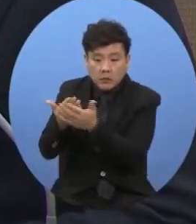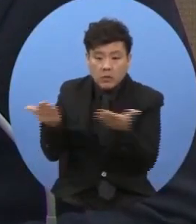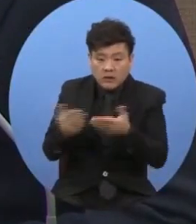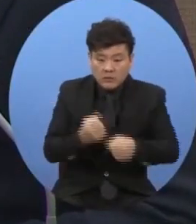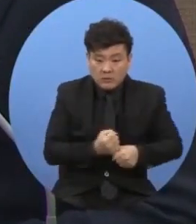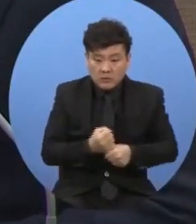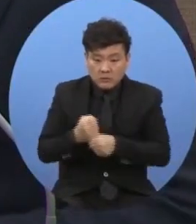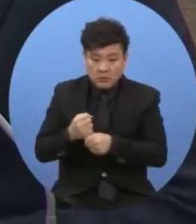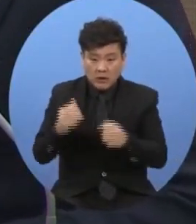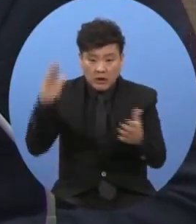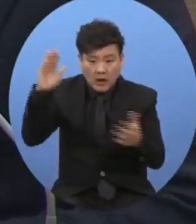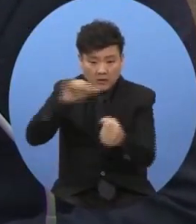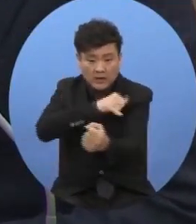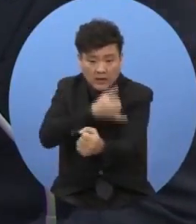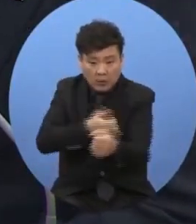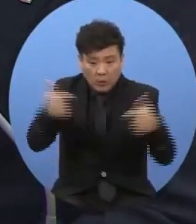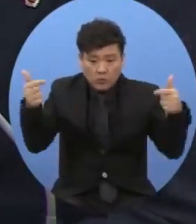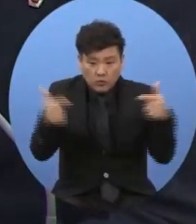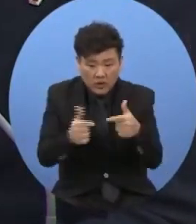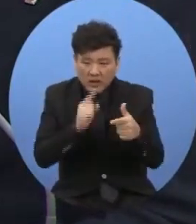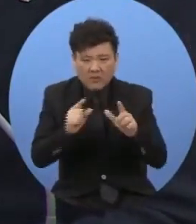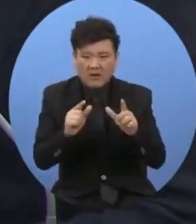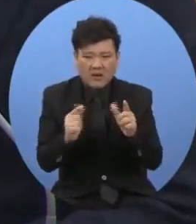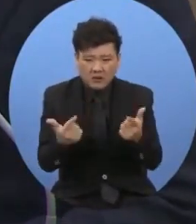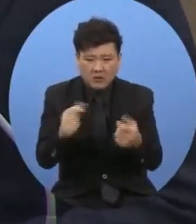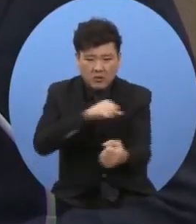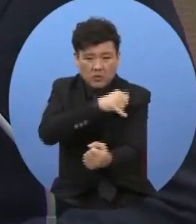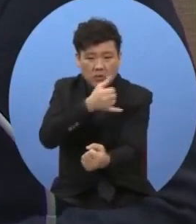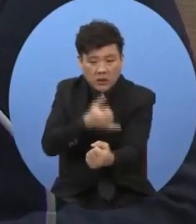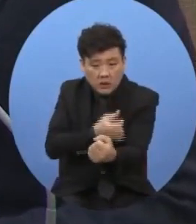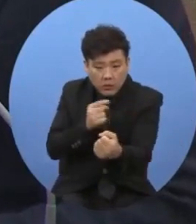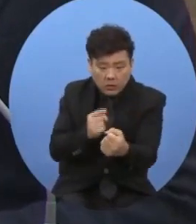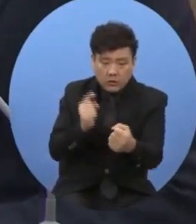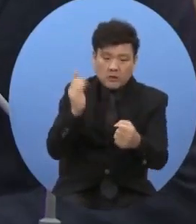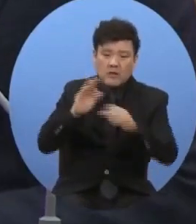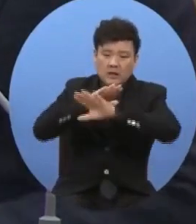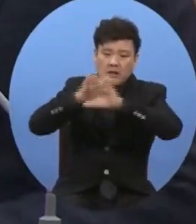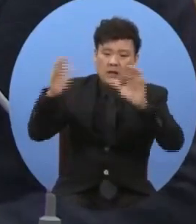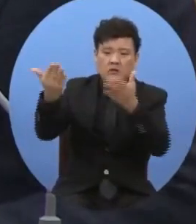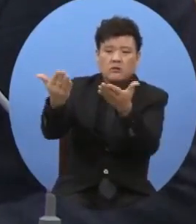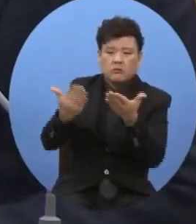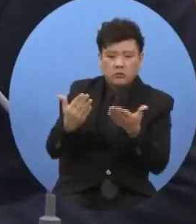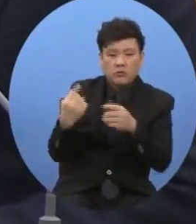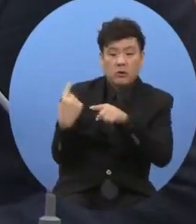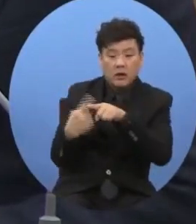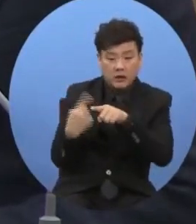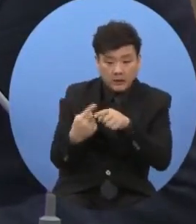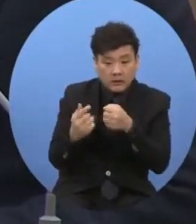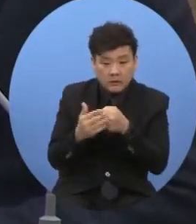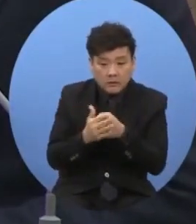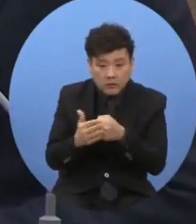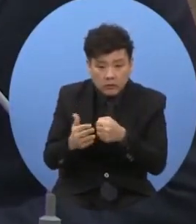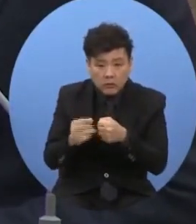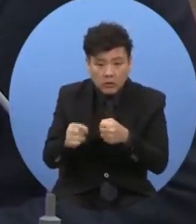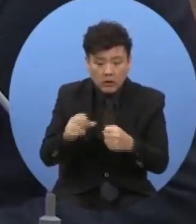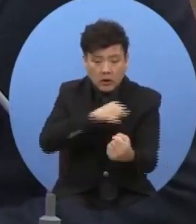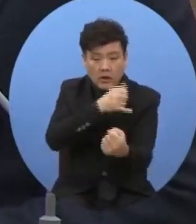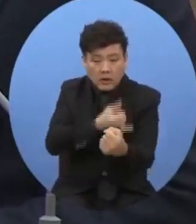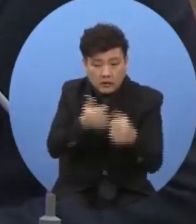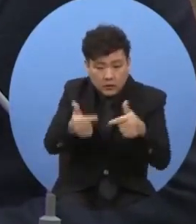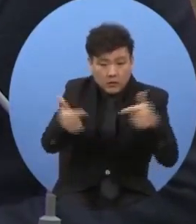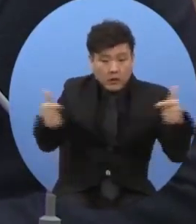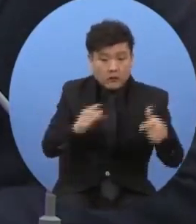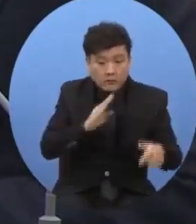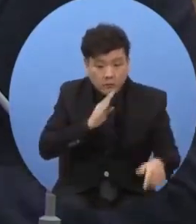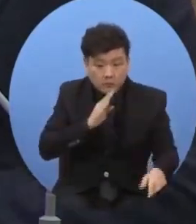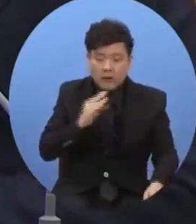축소시켜야 한다는 보수의 명분이 될 수는 없죠. 인권이라는 개념은 천부적인 것이고, 지금 문명사회에서는 확장의 대상으로 가야지 축소의 대상으로